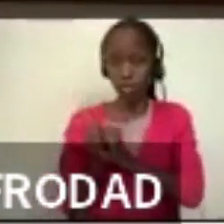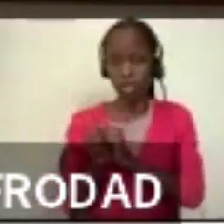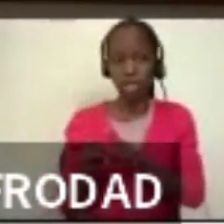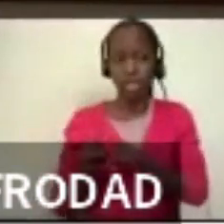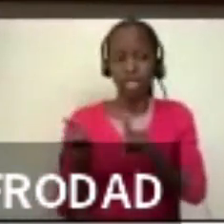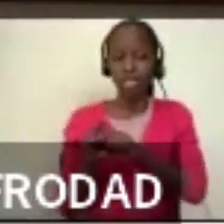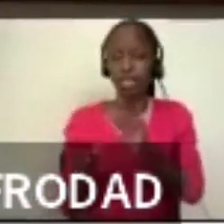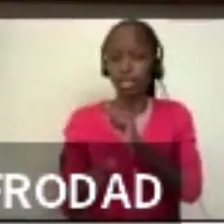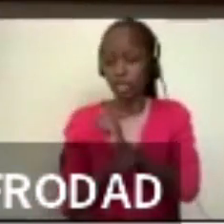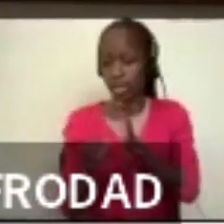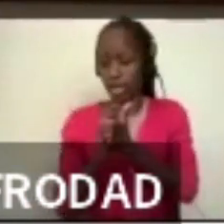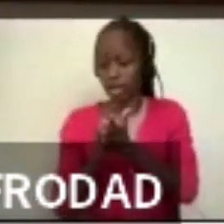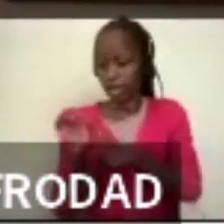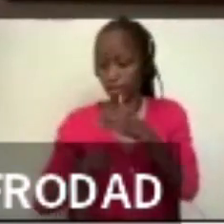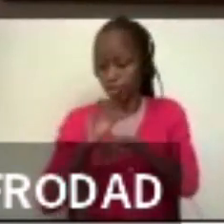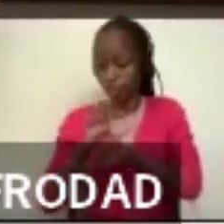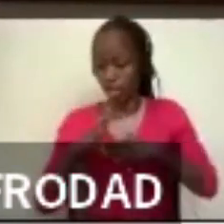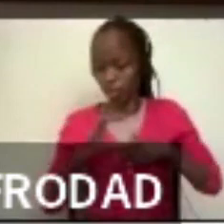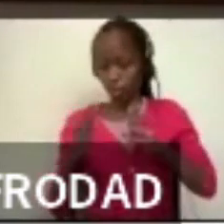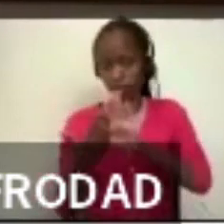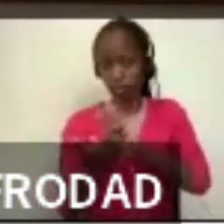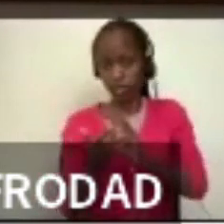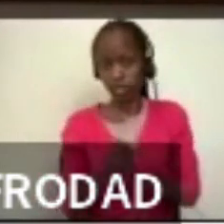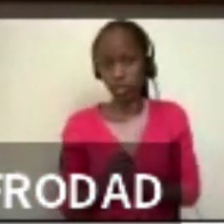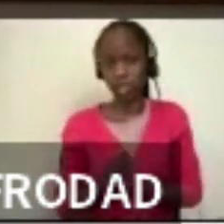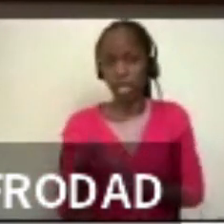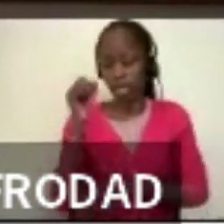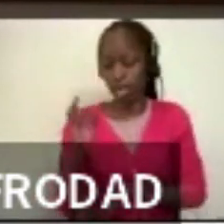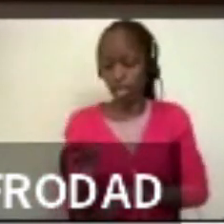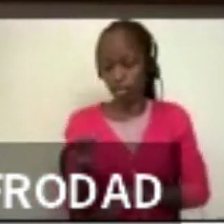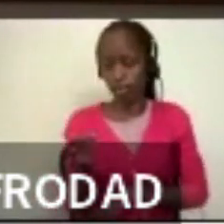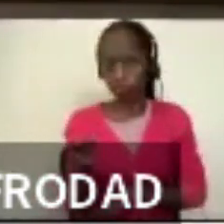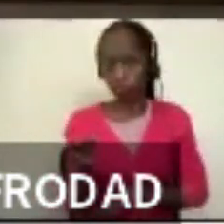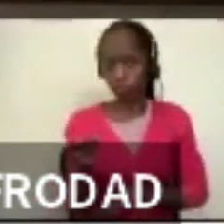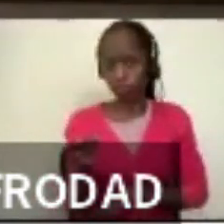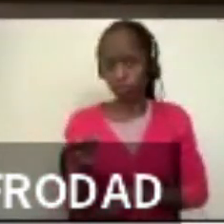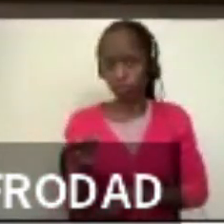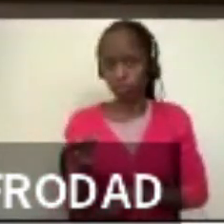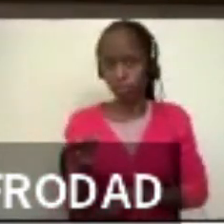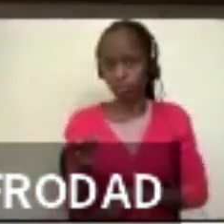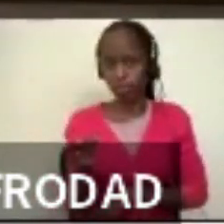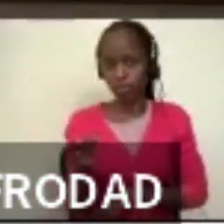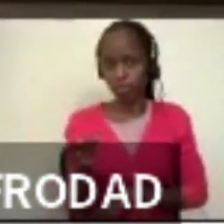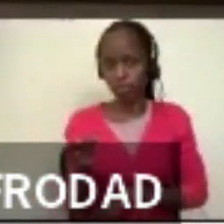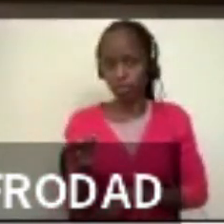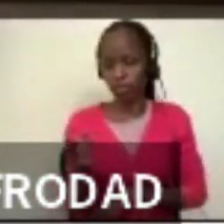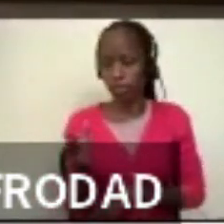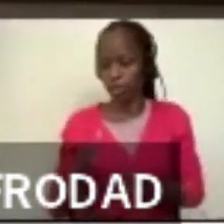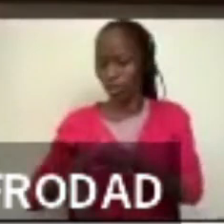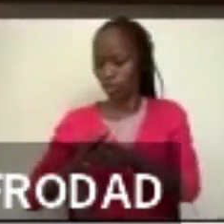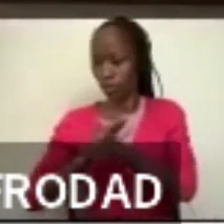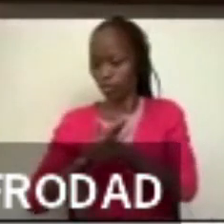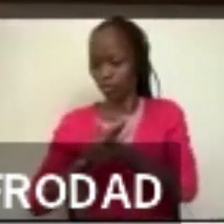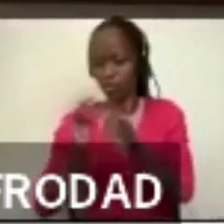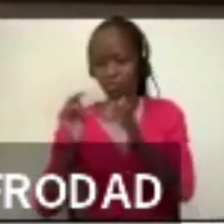Ils ne sont pas, c'est pas tout, mais là, vous voyez, pour l'enquête sur les Pandora Papers, ils sont allés